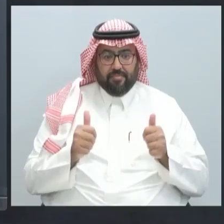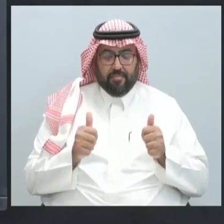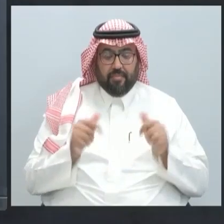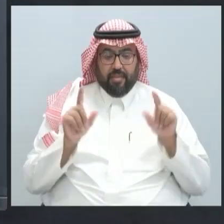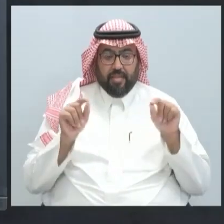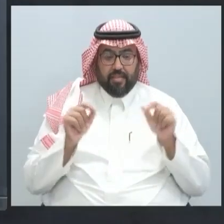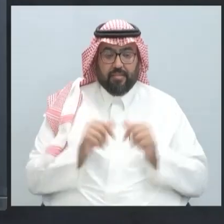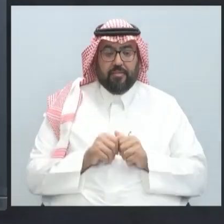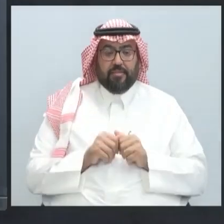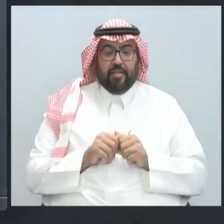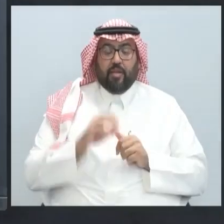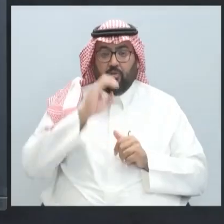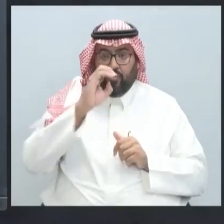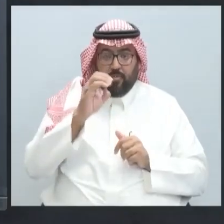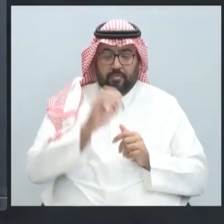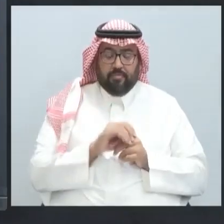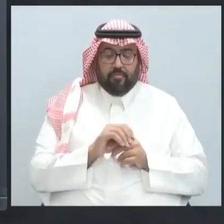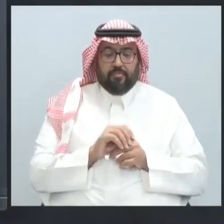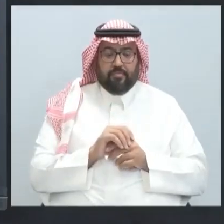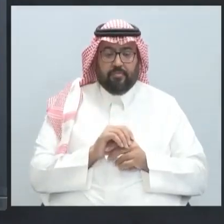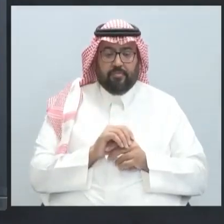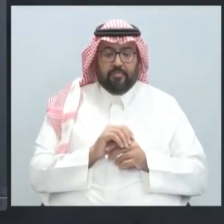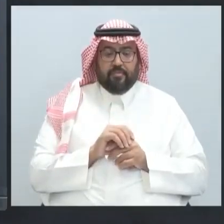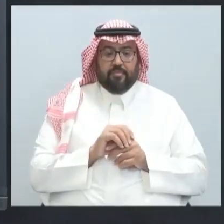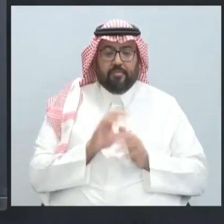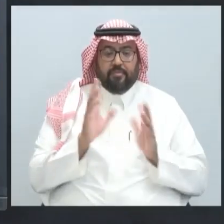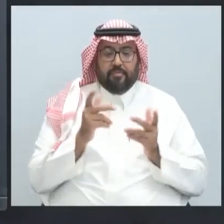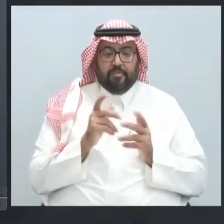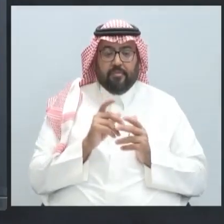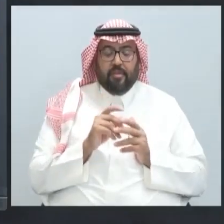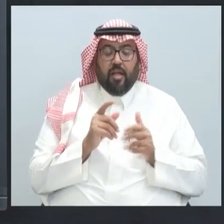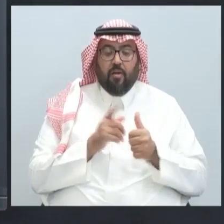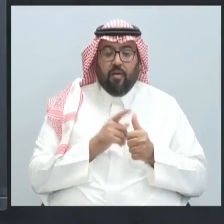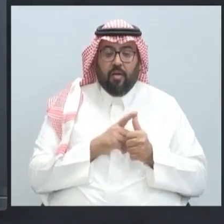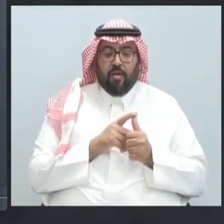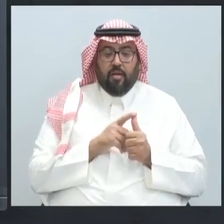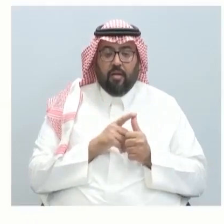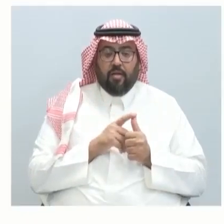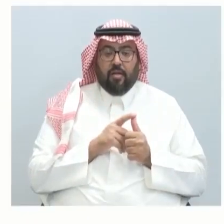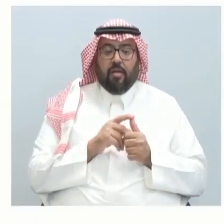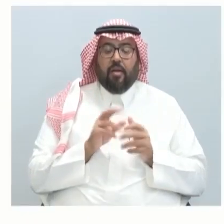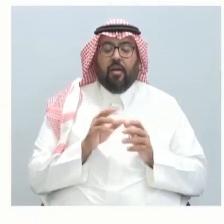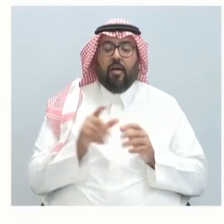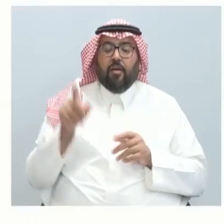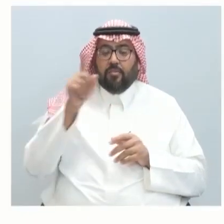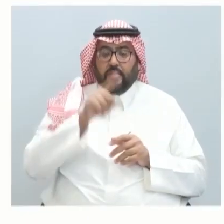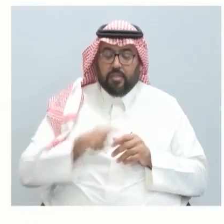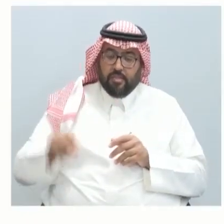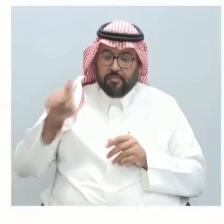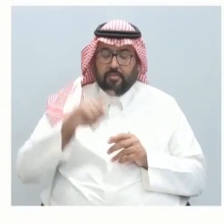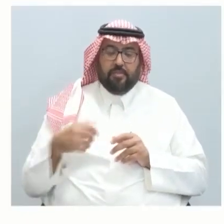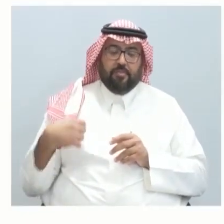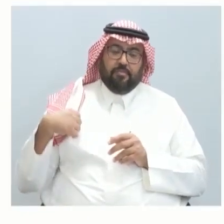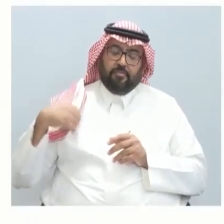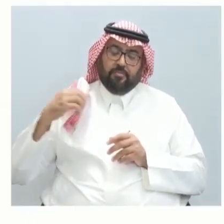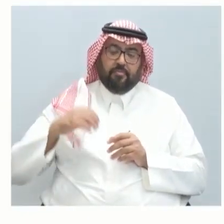ها يا مبدعين وصلت الاجابه بارك الله فيكم اذا ابنائي وبناتي اولا نريد ان نحو المجسمات التي لها الشكل